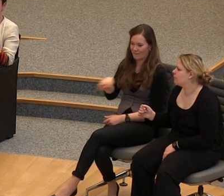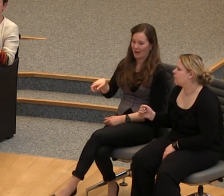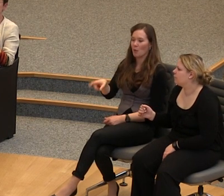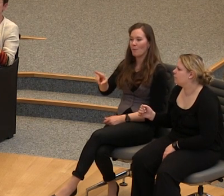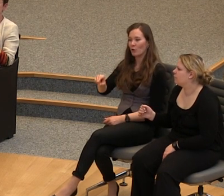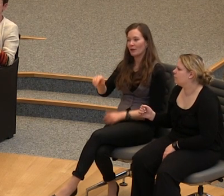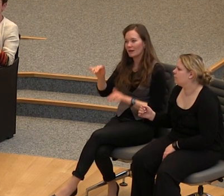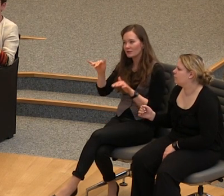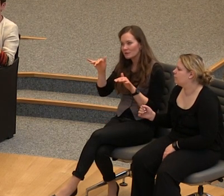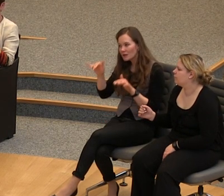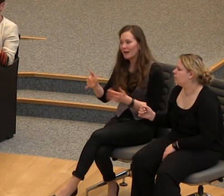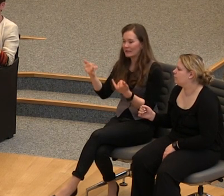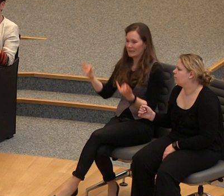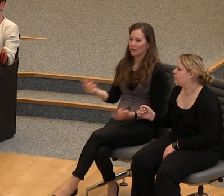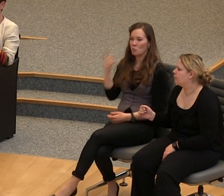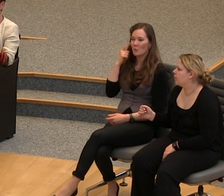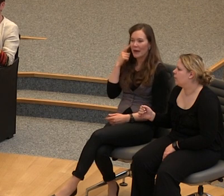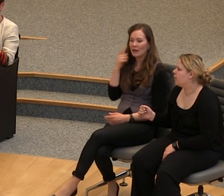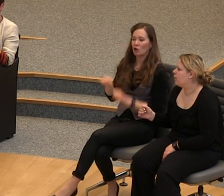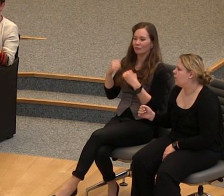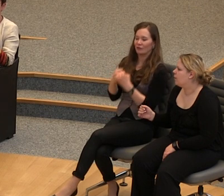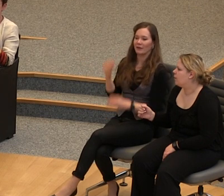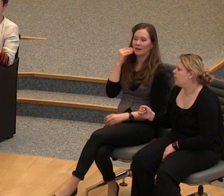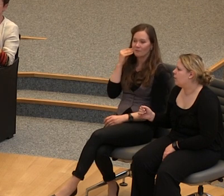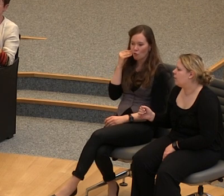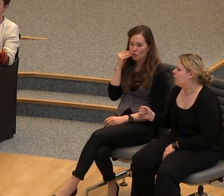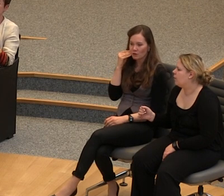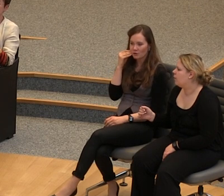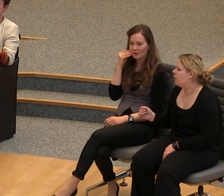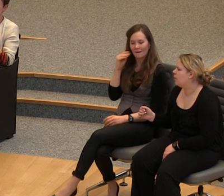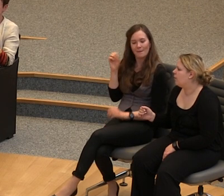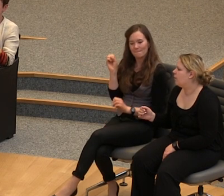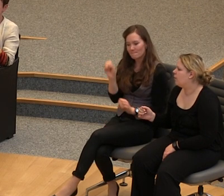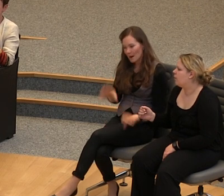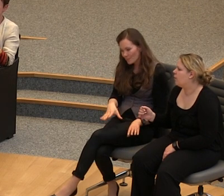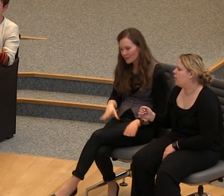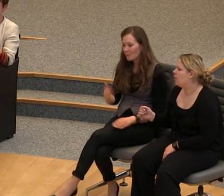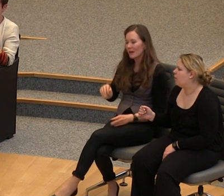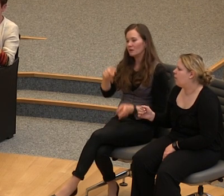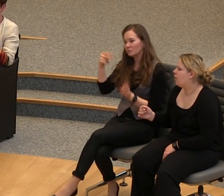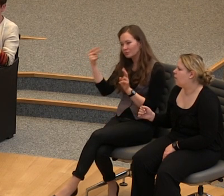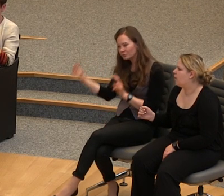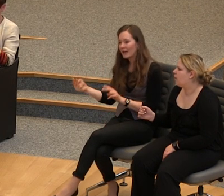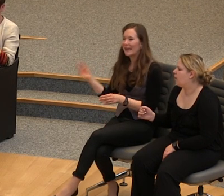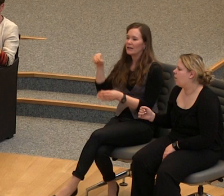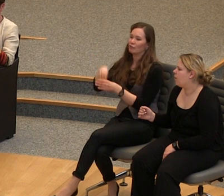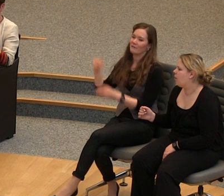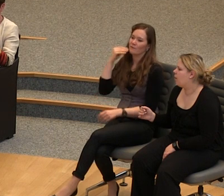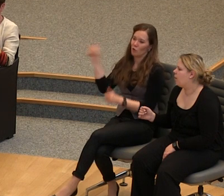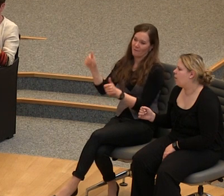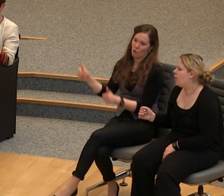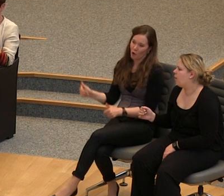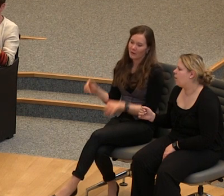von den stationären Wohnen in Sondereinrichtungen hin zu inklusiven Wohnformen, hin